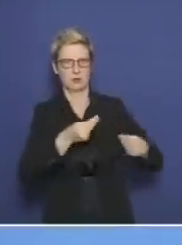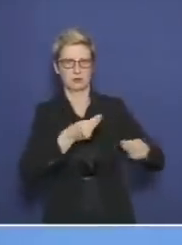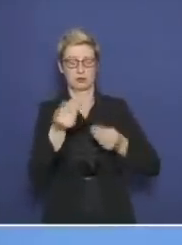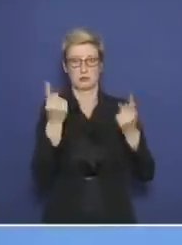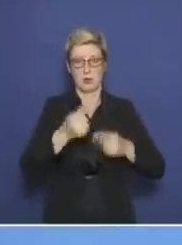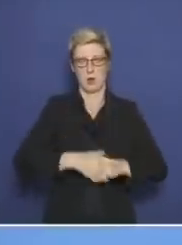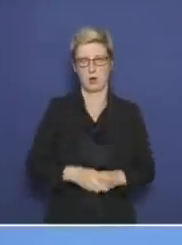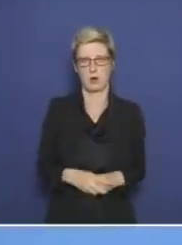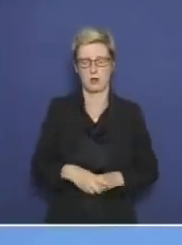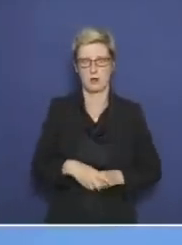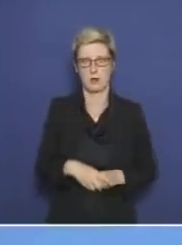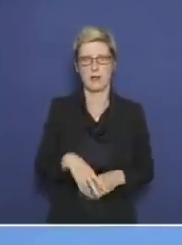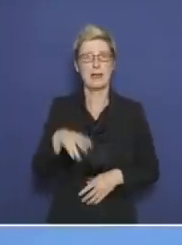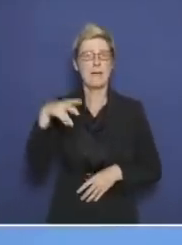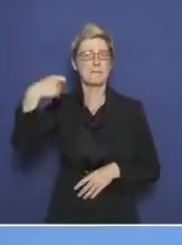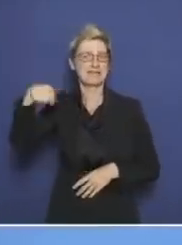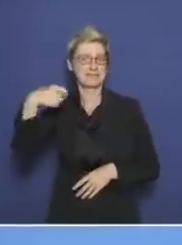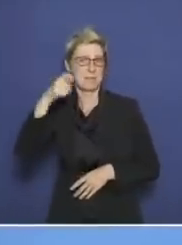wenn Präsident Macron